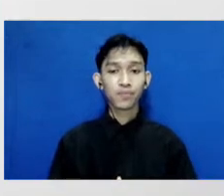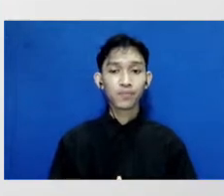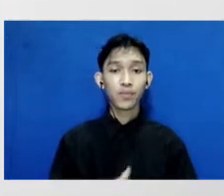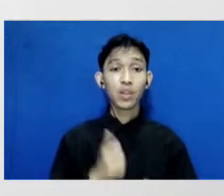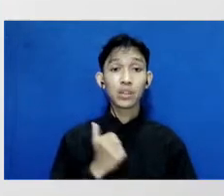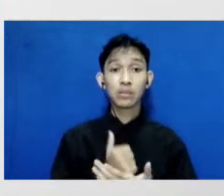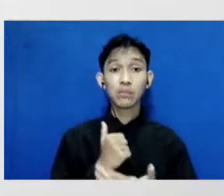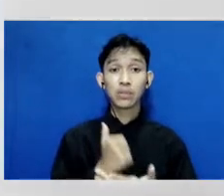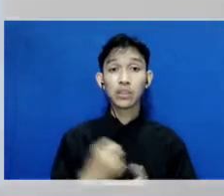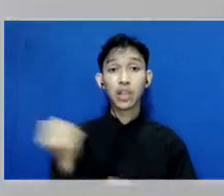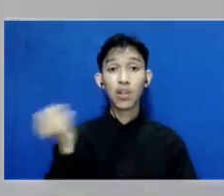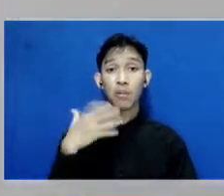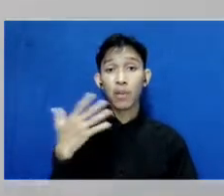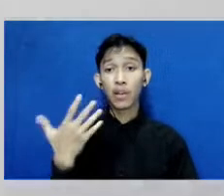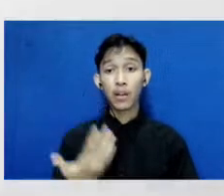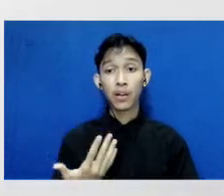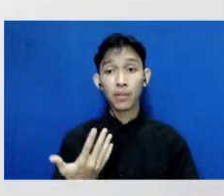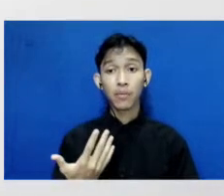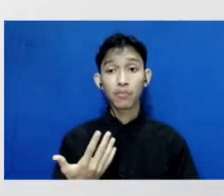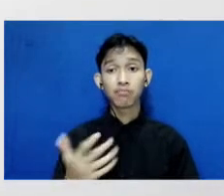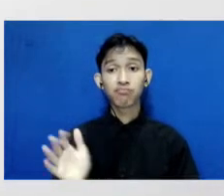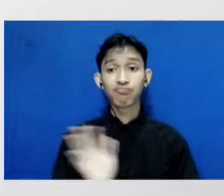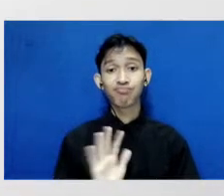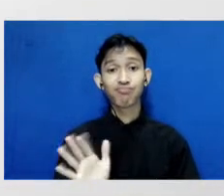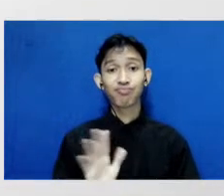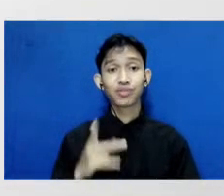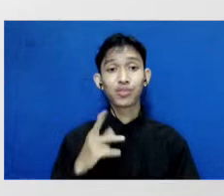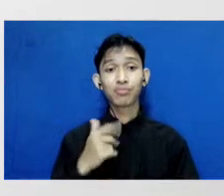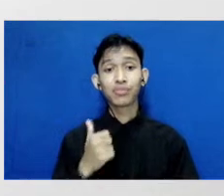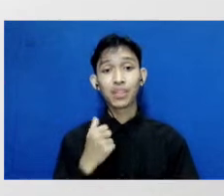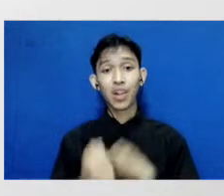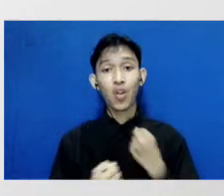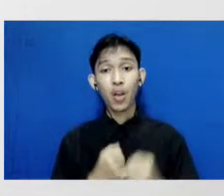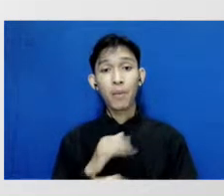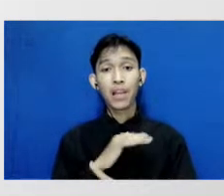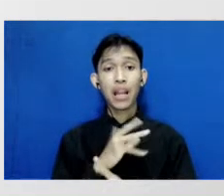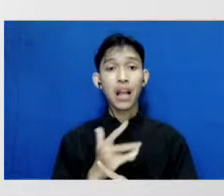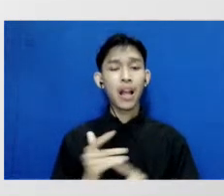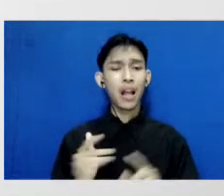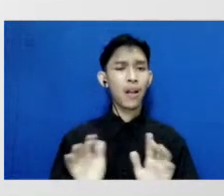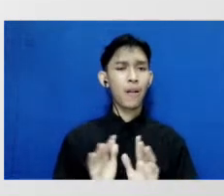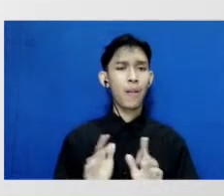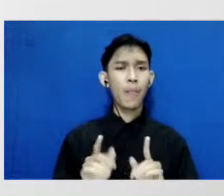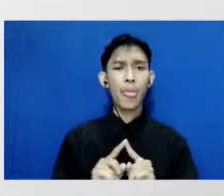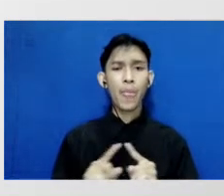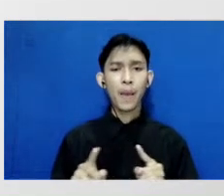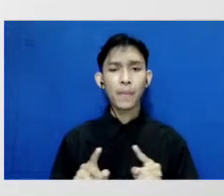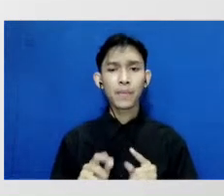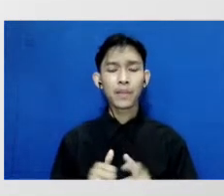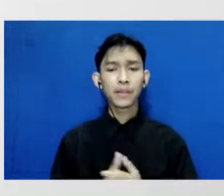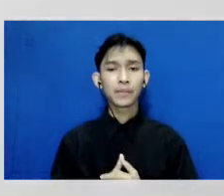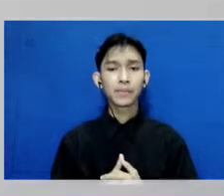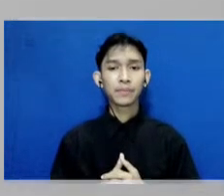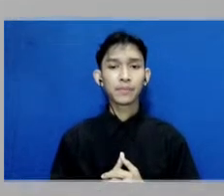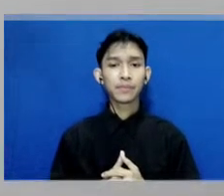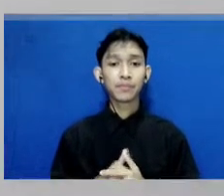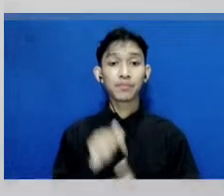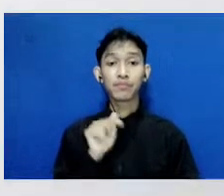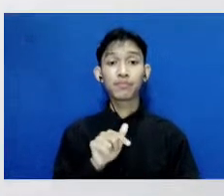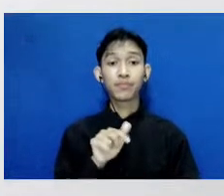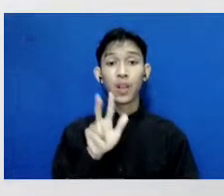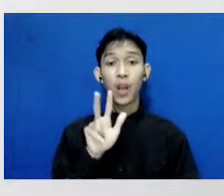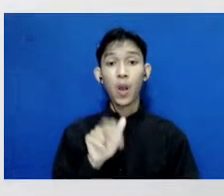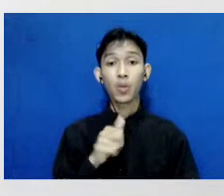sebenarnya jawabannya bukan apa yang bisa dilakukan oleh masyarakat. Tetapi hal tersebut